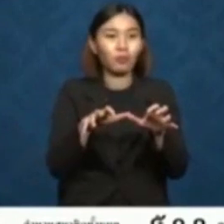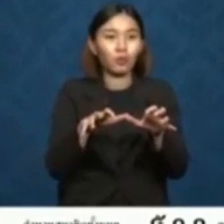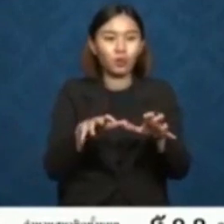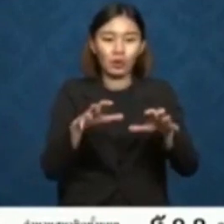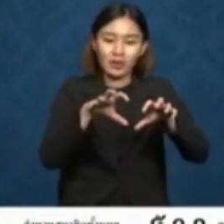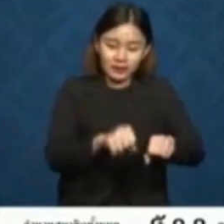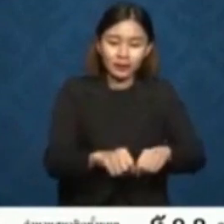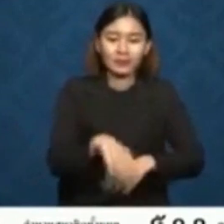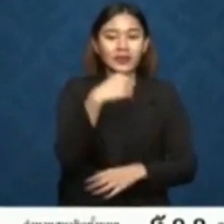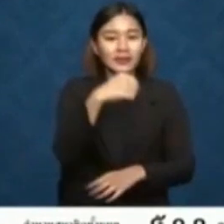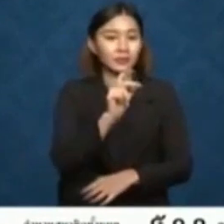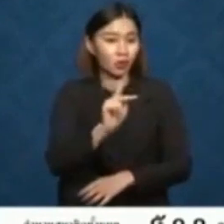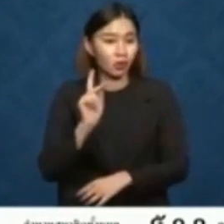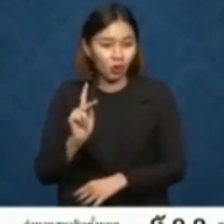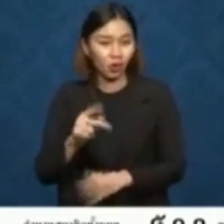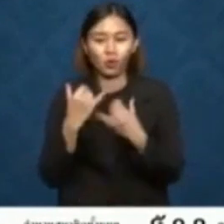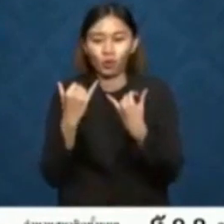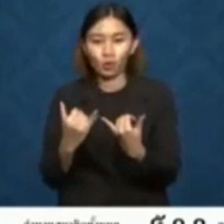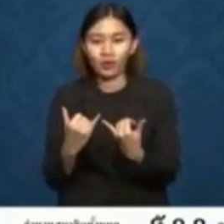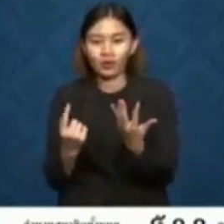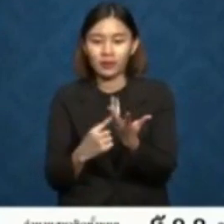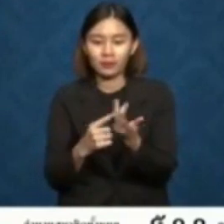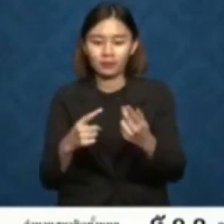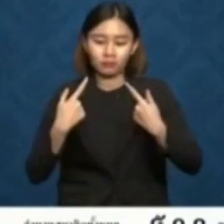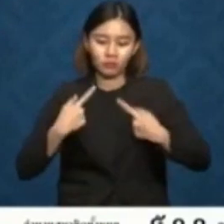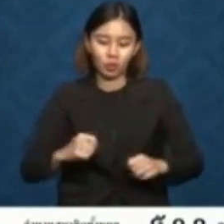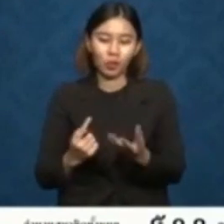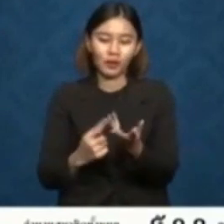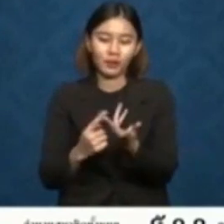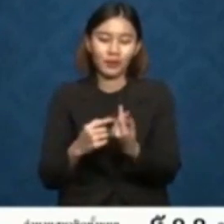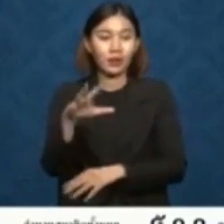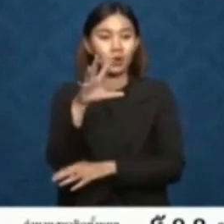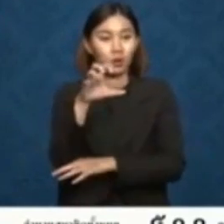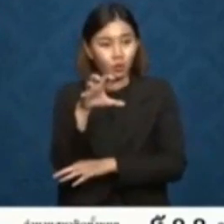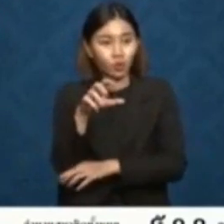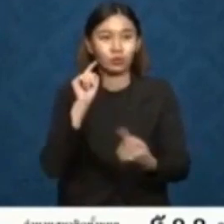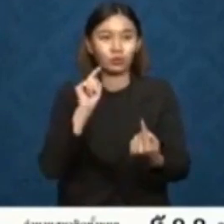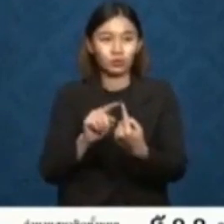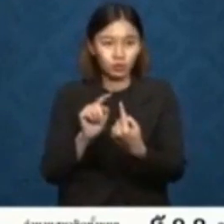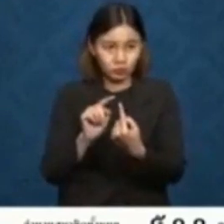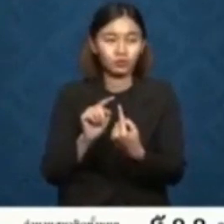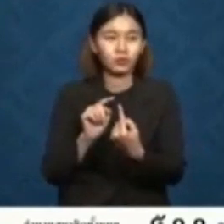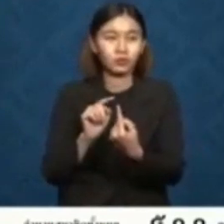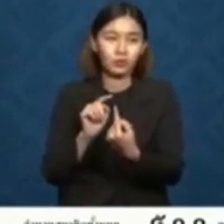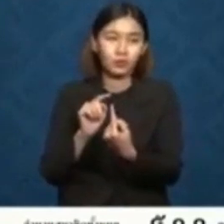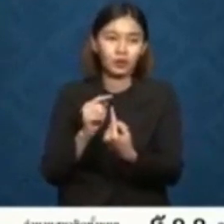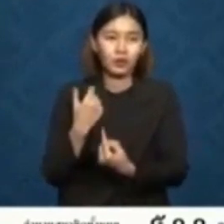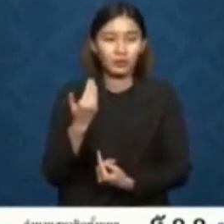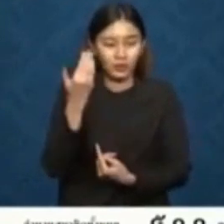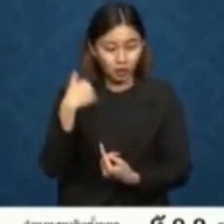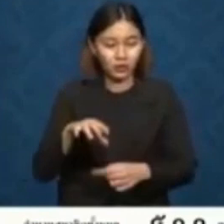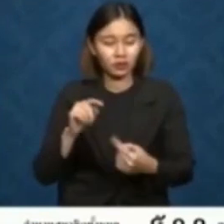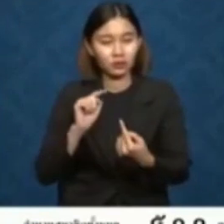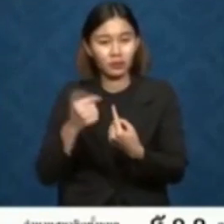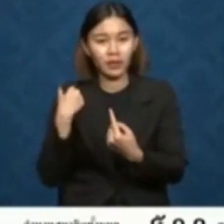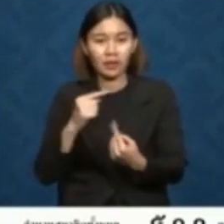ที่เคยจับกันได้เป็นหลัก10กิโลต่อเรือพื้นบ้าน1ลำทุกวันนี้ต้องนับเป็นตัวครับกุ้งแชร์บ๊วยที่จะเข้าตามฤดูมรสุม